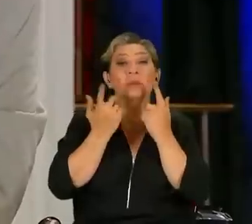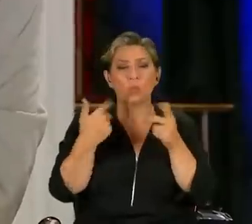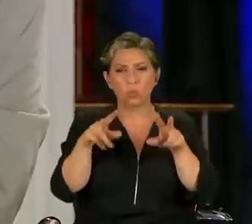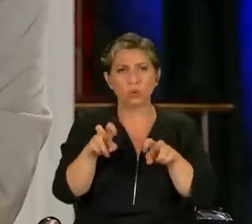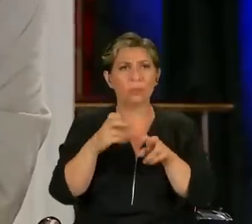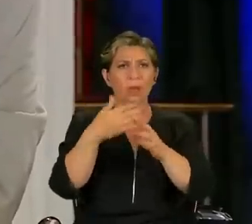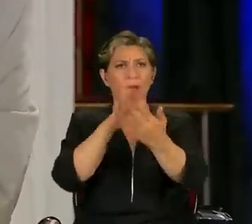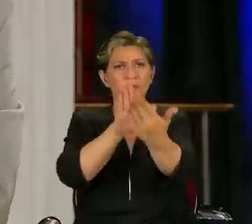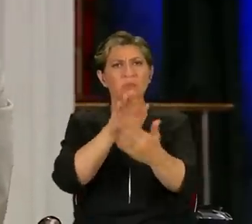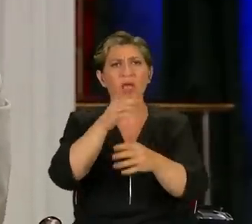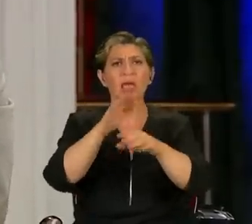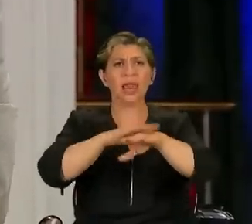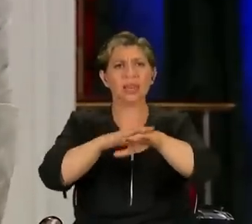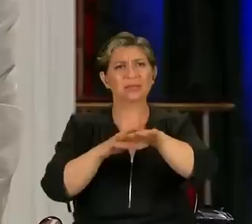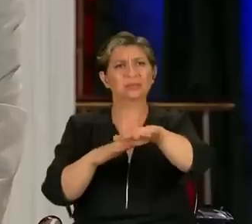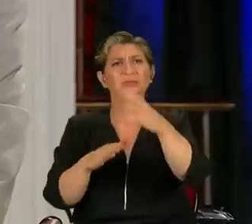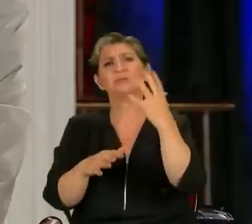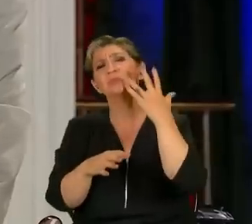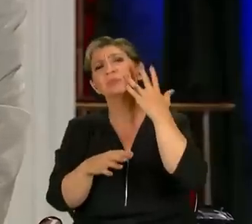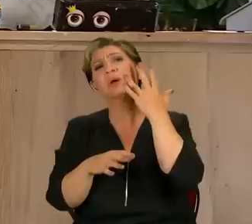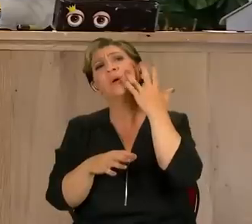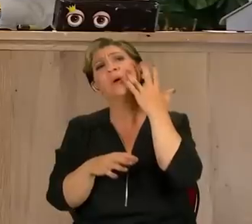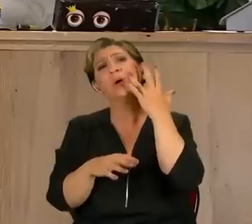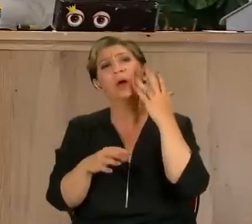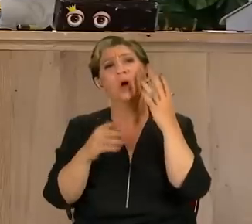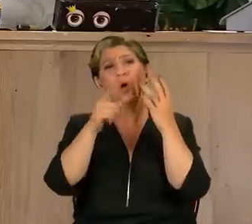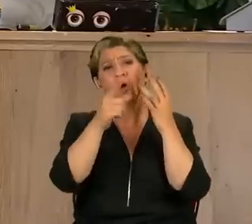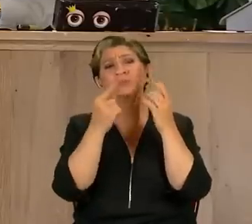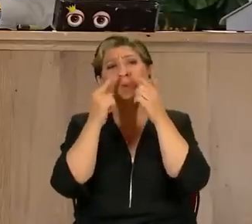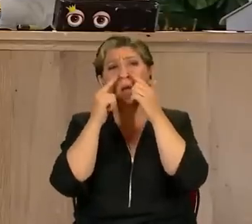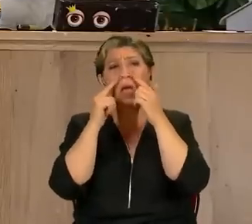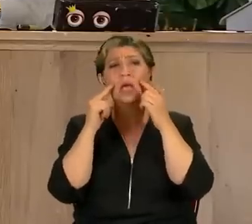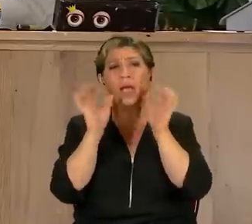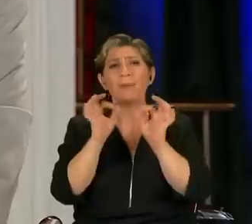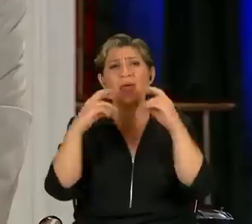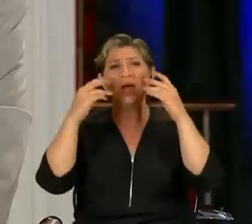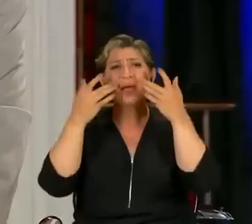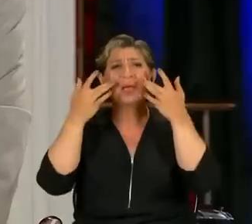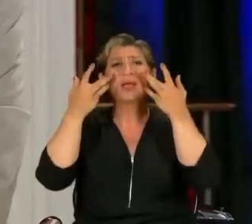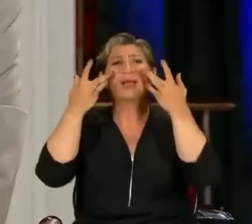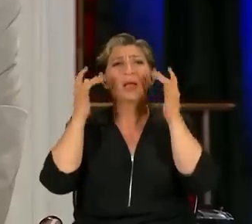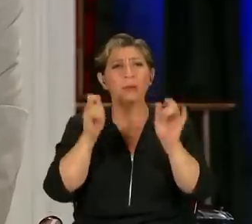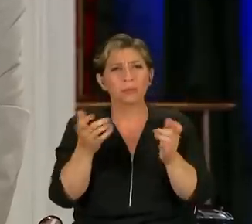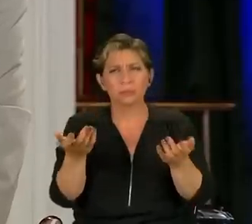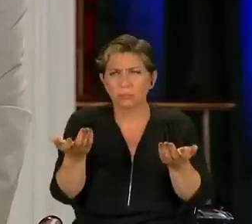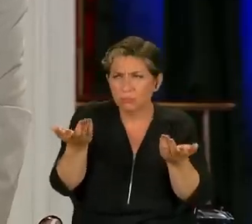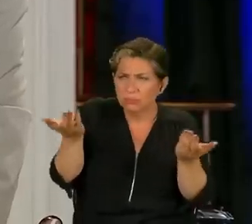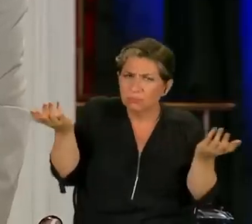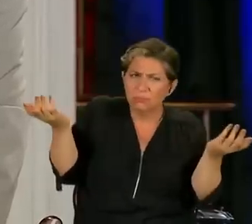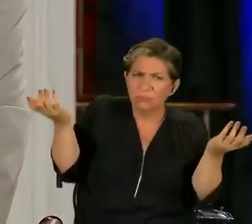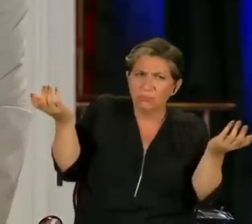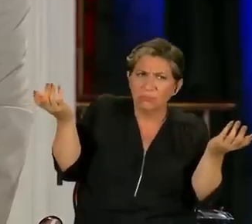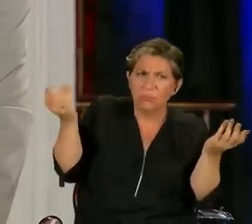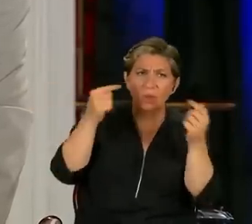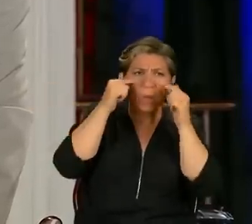mesela, karşımdaki elini böyle suratıma koymuş. Diyor ki bana, Okan'cığım diyor, şunu diyor hemen aldır diyor. Hiç de dur daha.